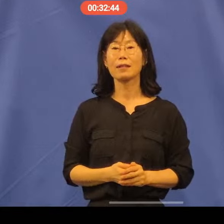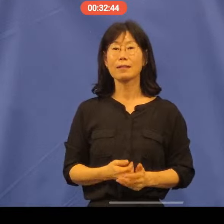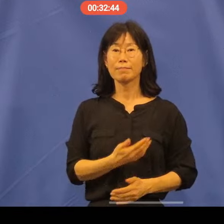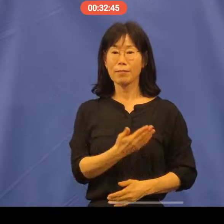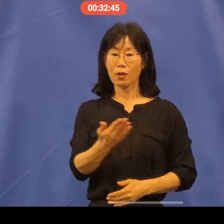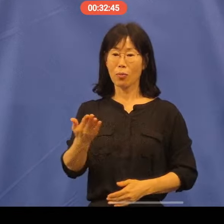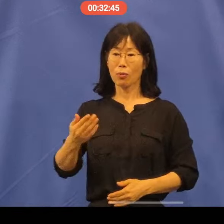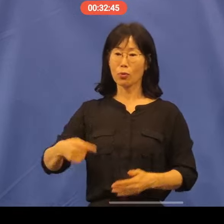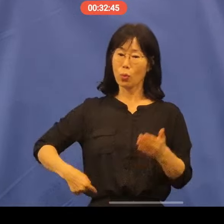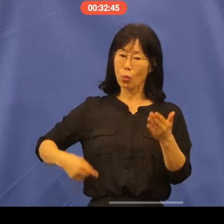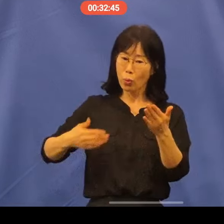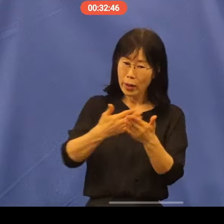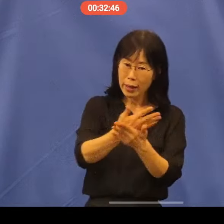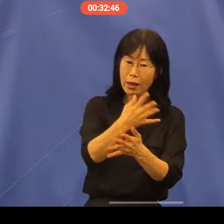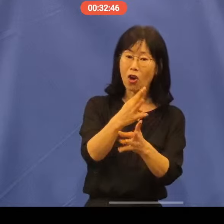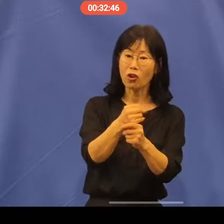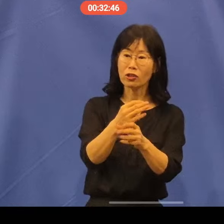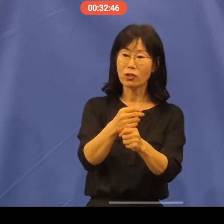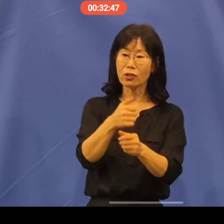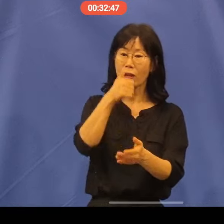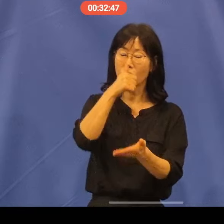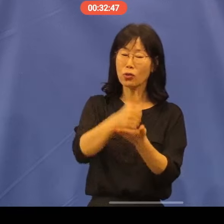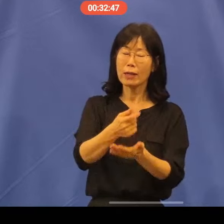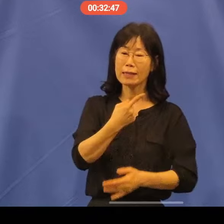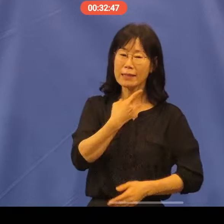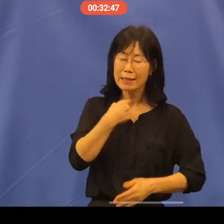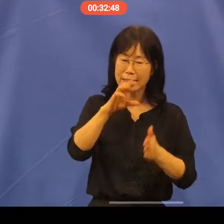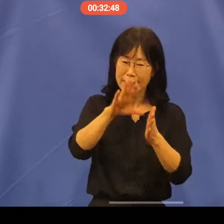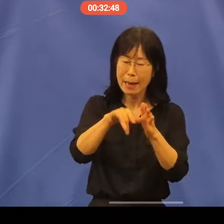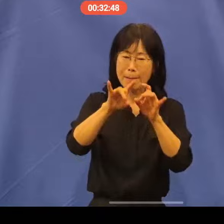여러분, 회개는 언제 해야 돼요? 죄를 지을 때마다 해야 돼요.